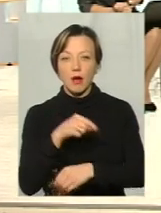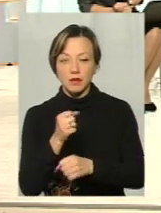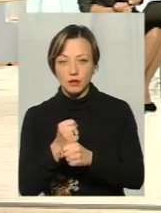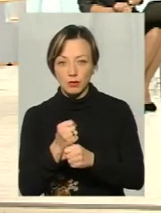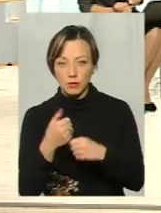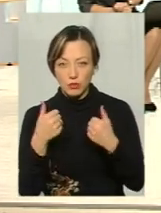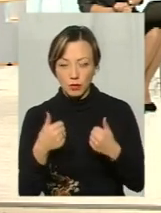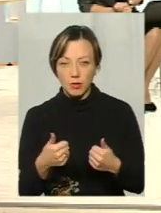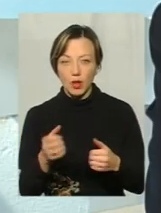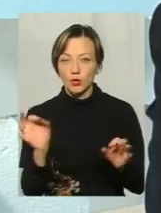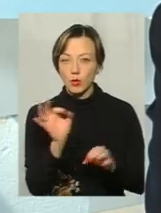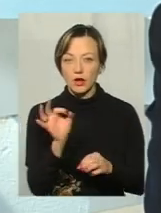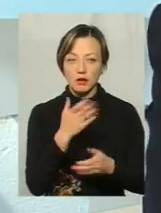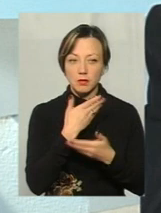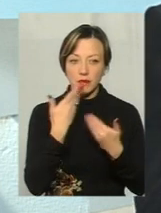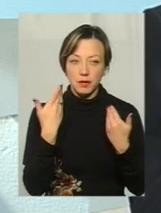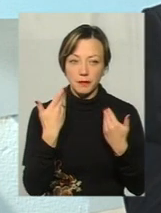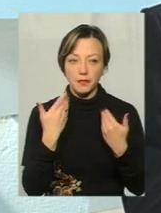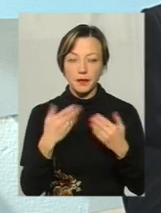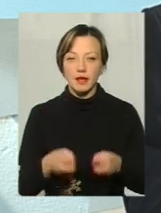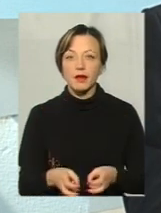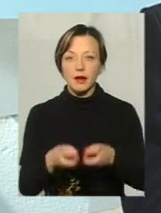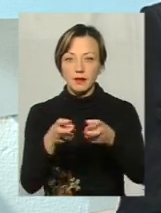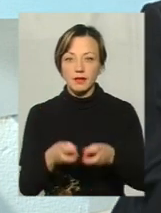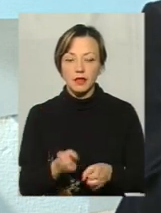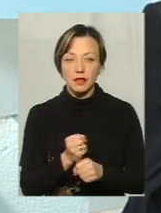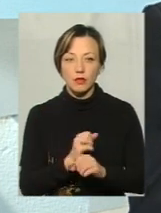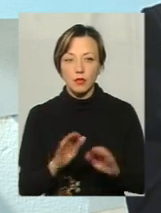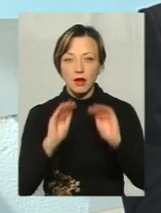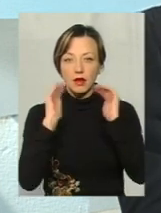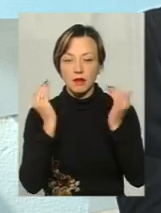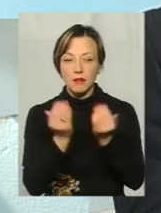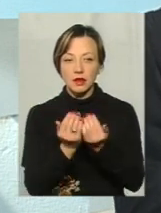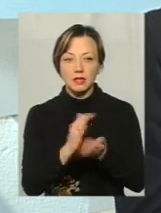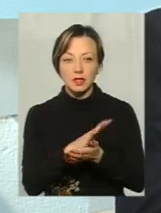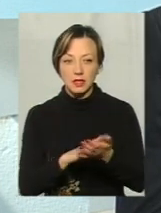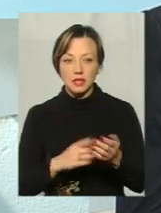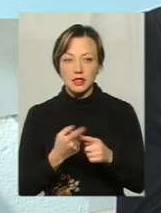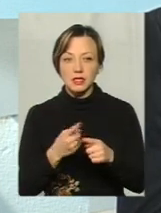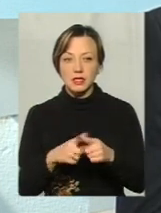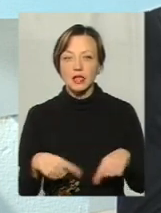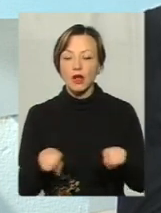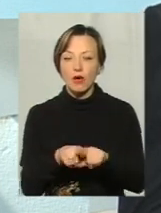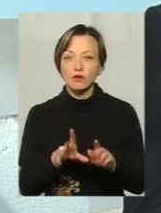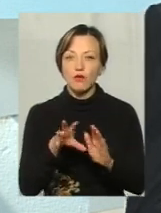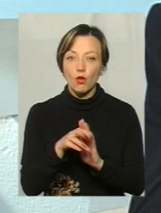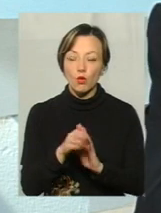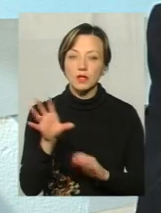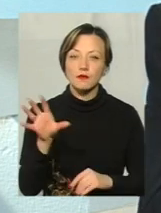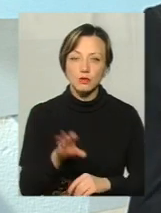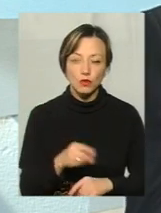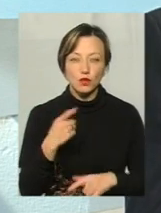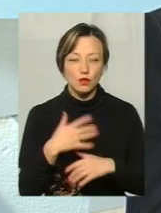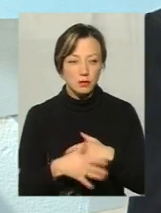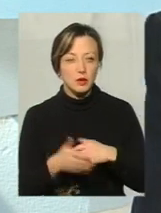добре. Туалета нема. Ліфти не роблять, реанімація і так далі. Це також входить все. Розумієте,